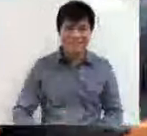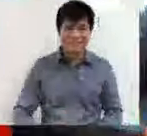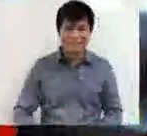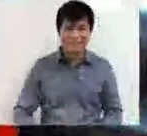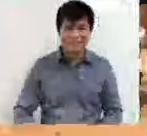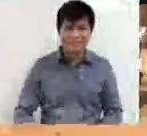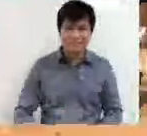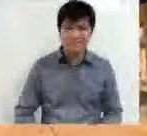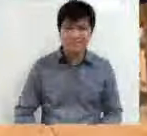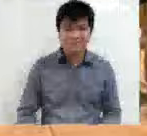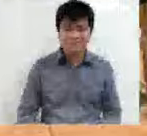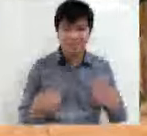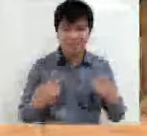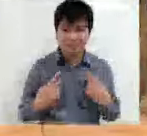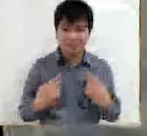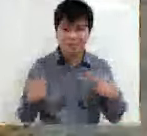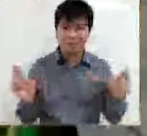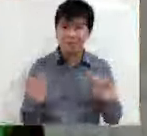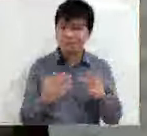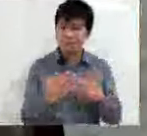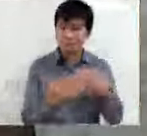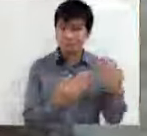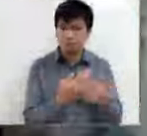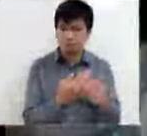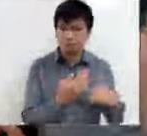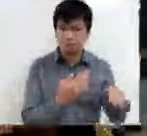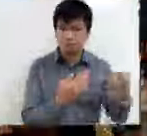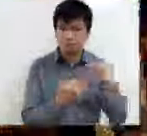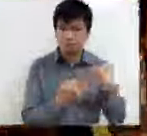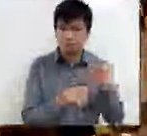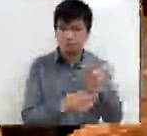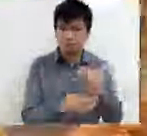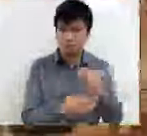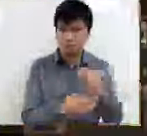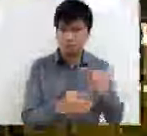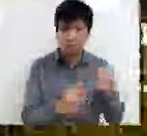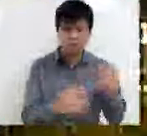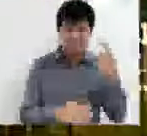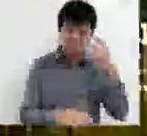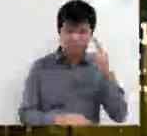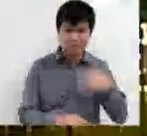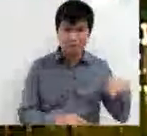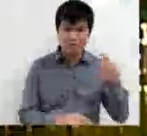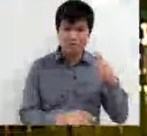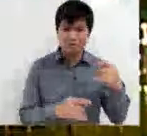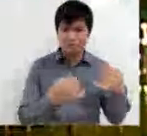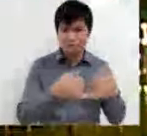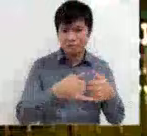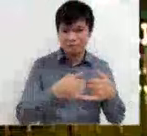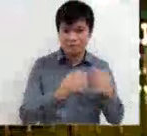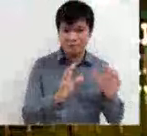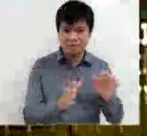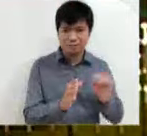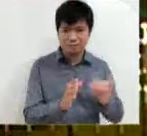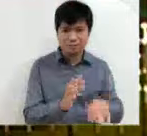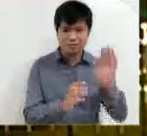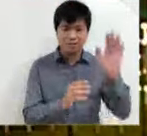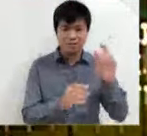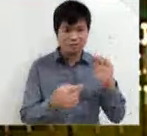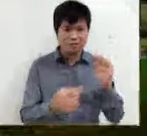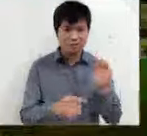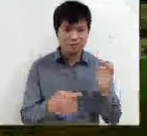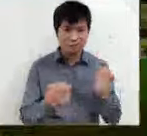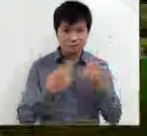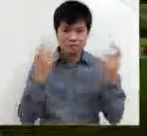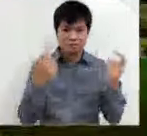Nagkaroon ng maikling programa sa grounds ng Henry C. Senior Hall para sa team. Bilang selebrasyon, pinailawan ang harap ng St.